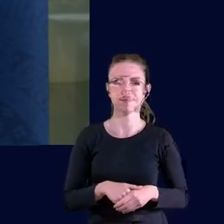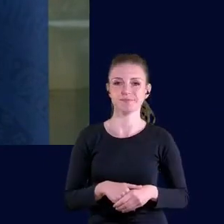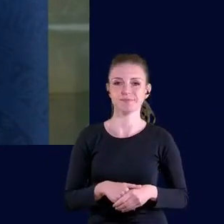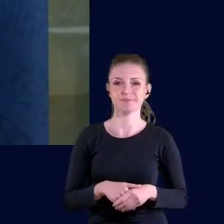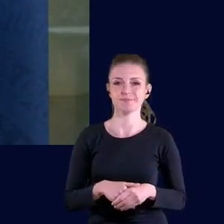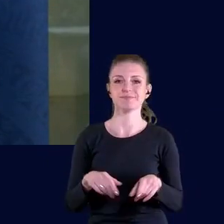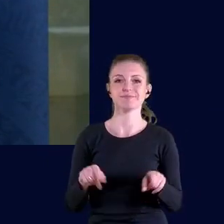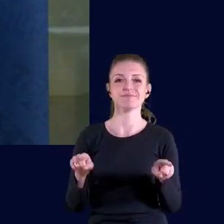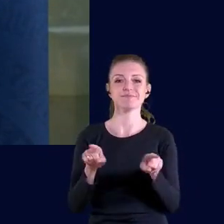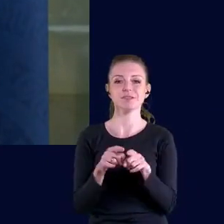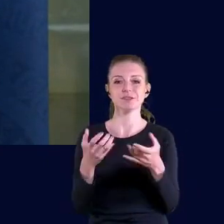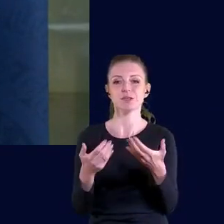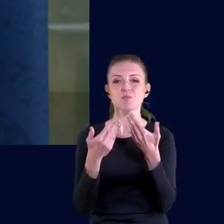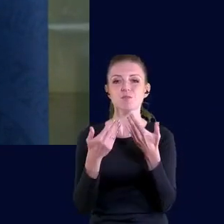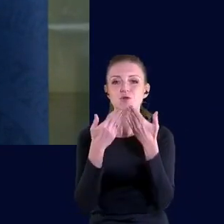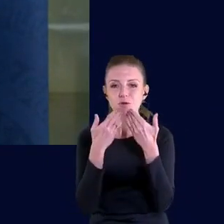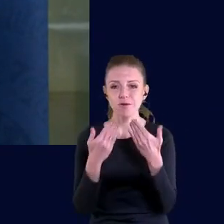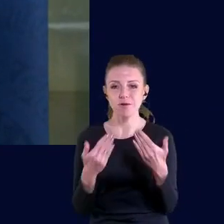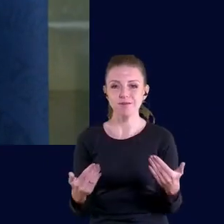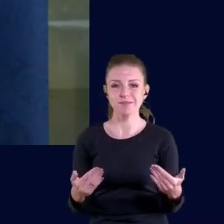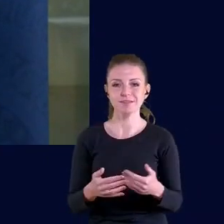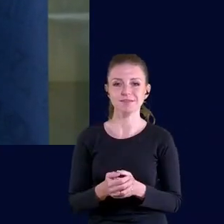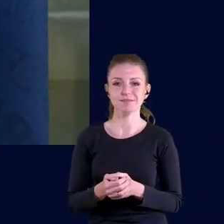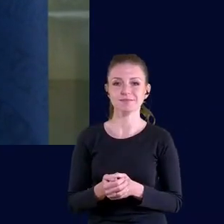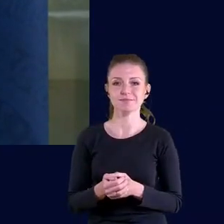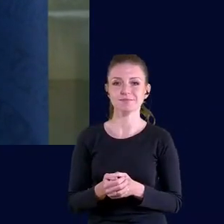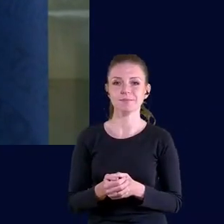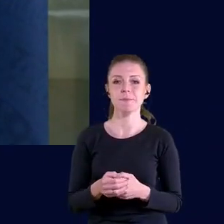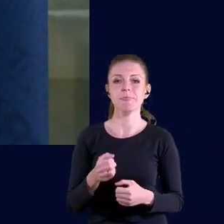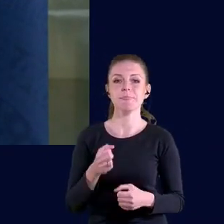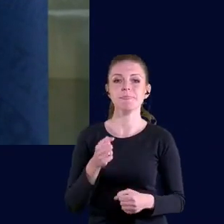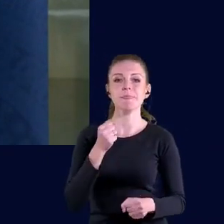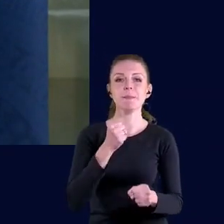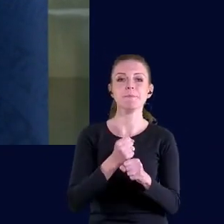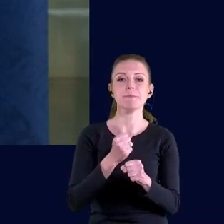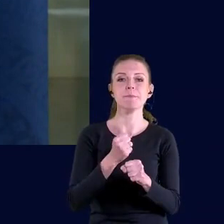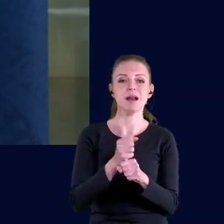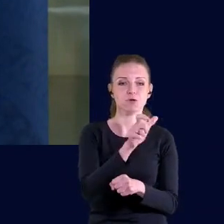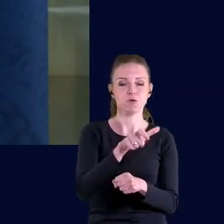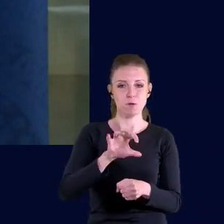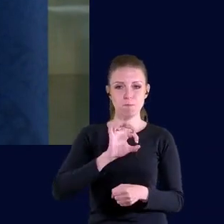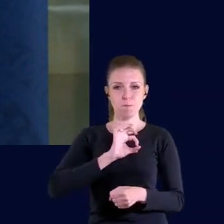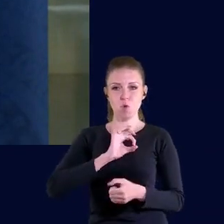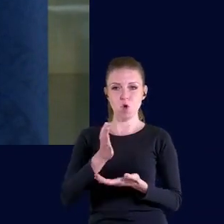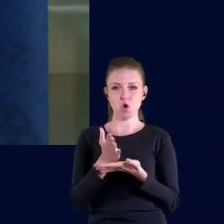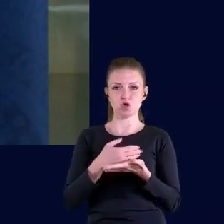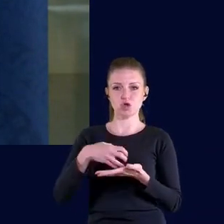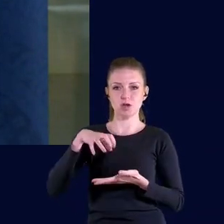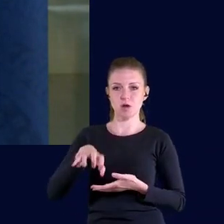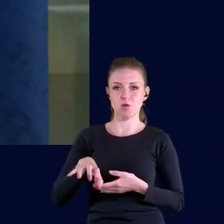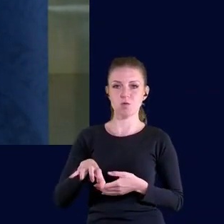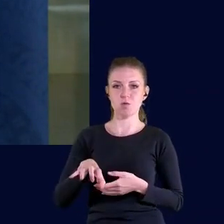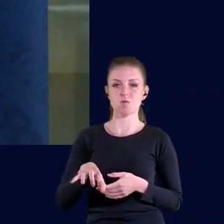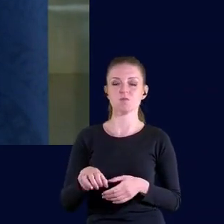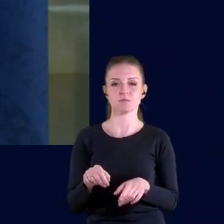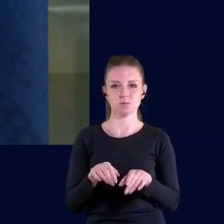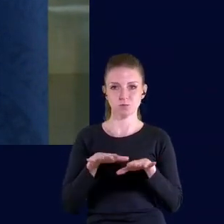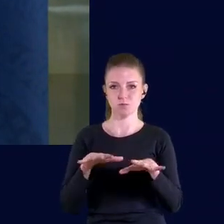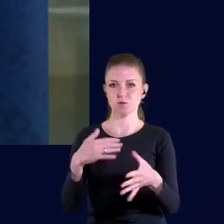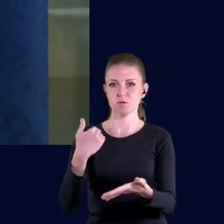podziękować pracownikom mojego oddziału którzy przyczynili się do tego żeby